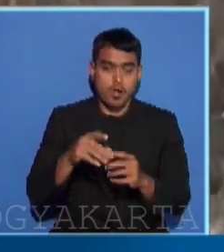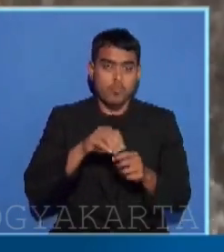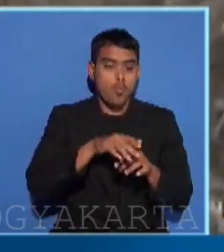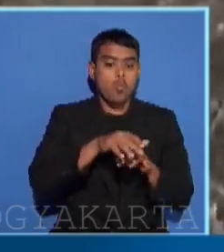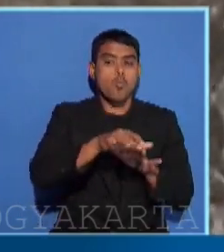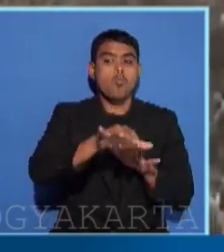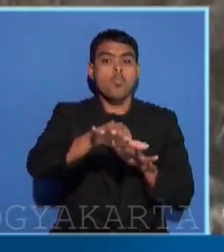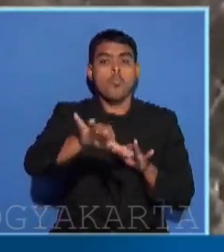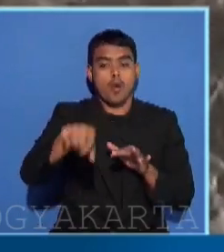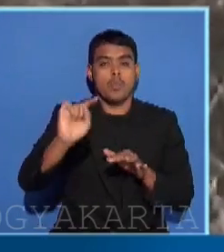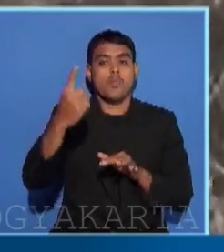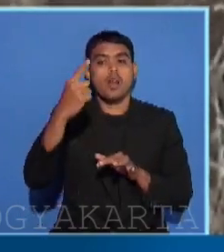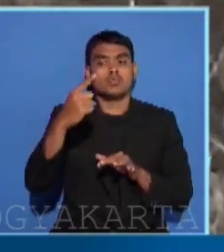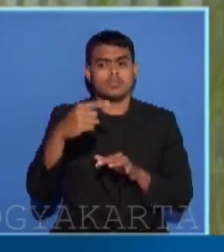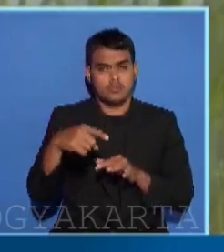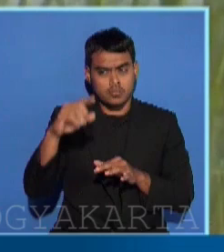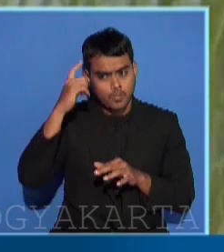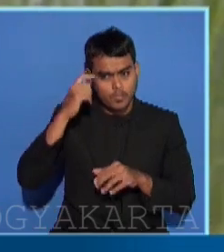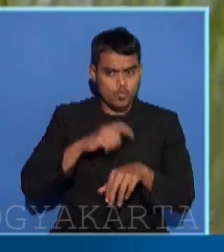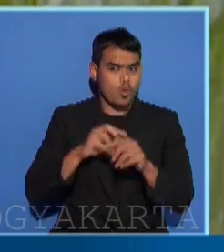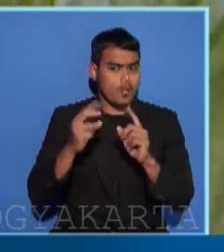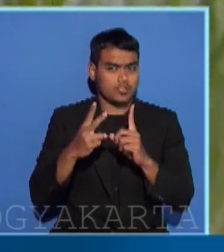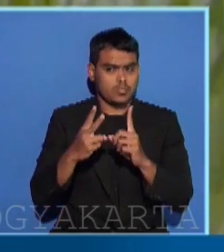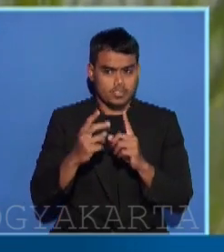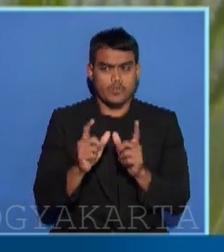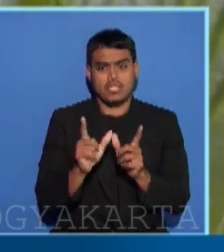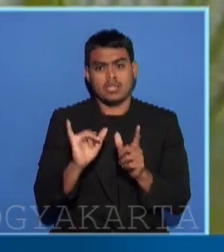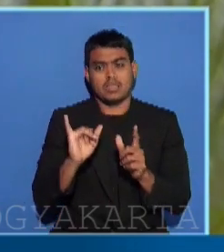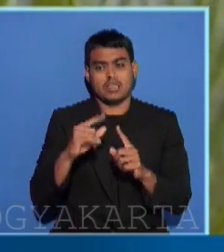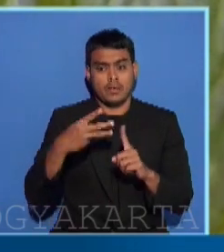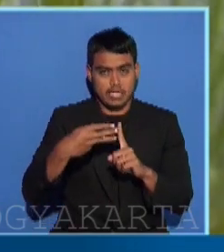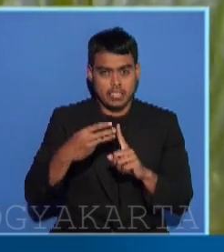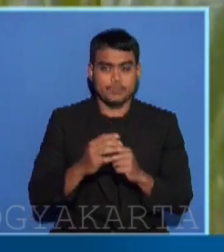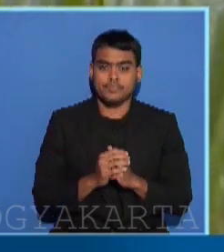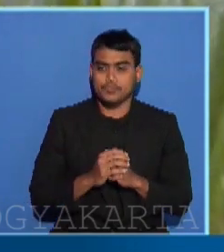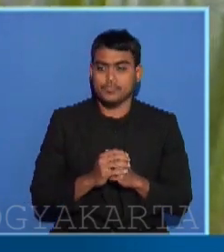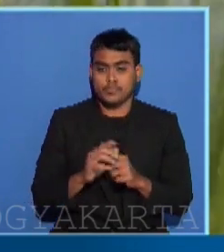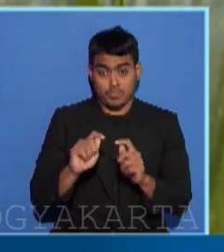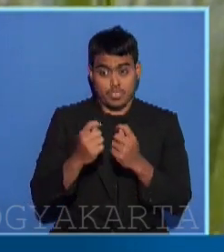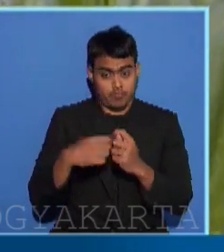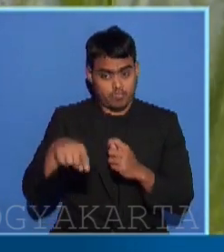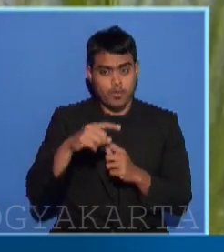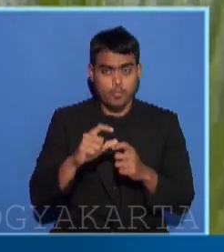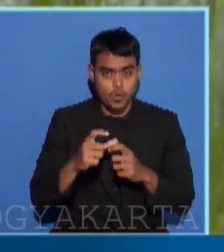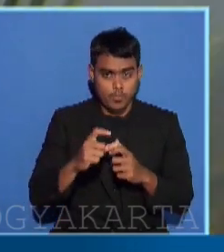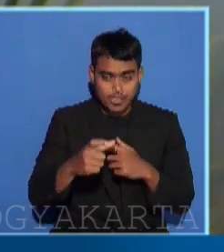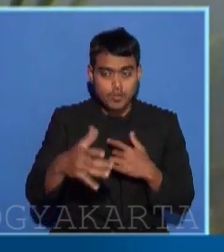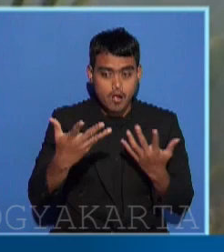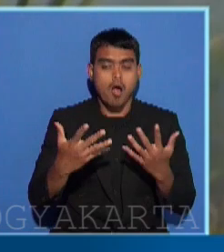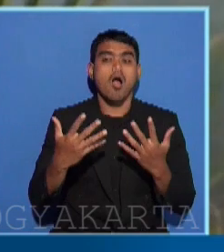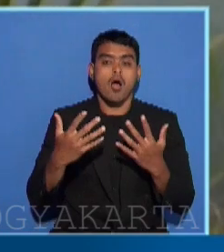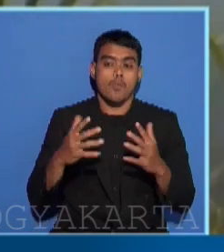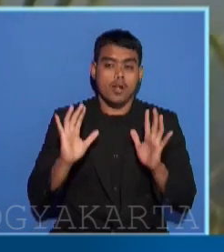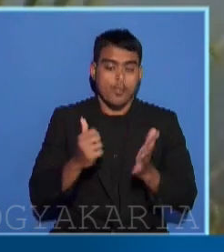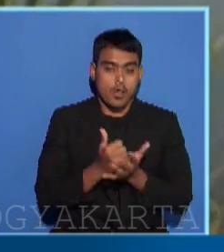diketahui sekitar pukul 12.00 Waktu Indonesia Barat upaya pemadaman dilakukan tim gabungan penanganan karhuttla dibantu relawan dan